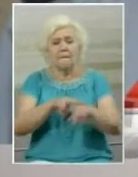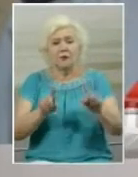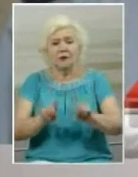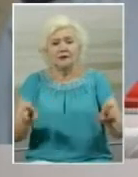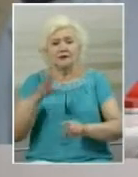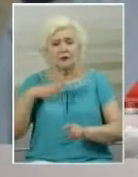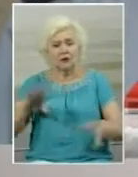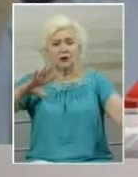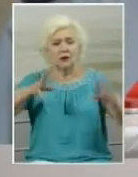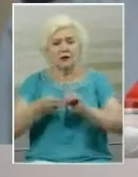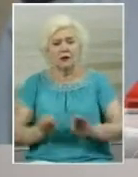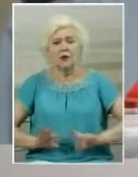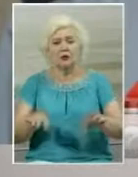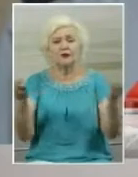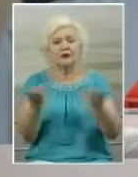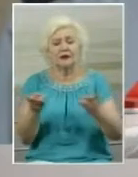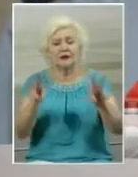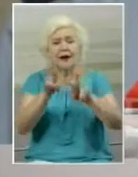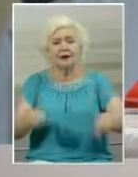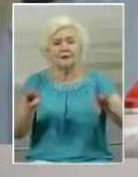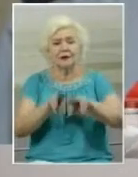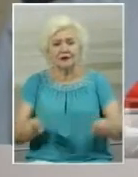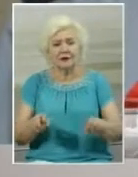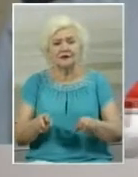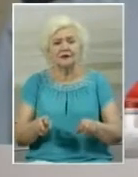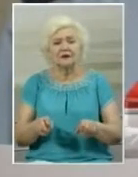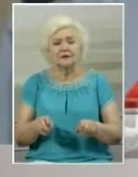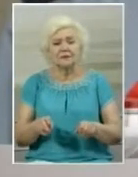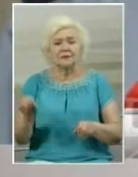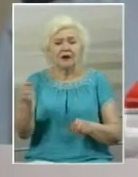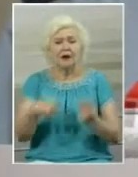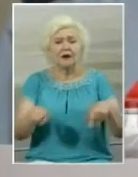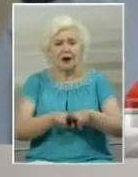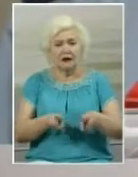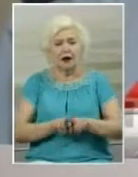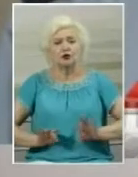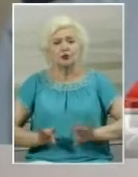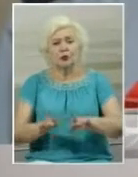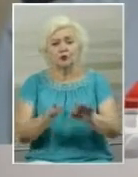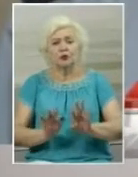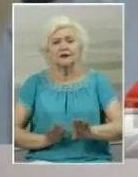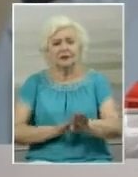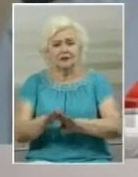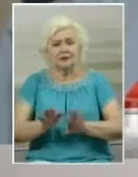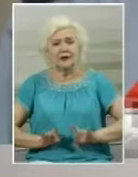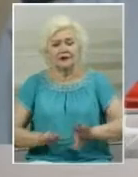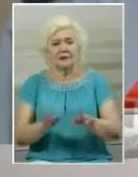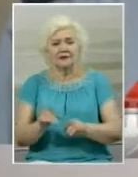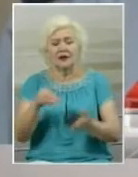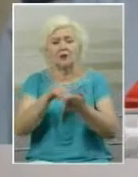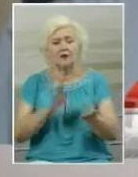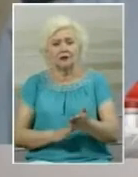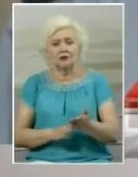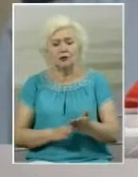результати проведення необхідних експертиз, а також проводить заходи по встановленню осіб,